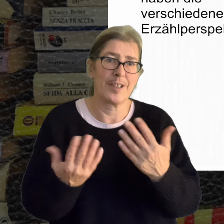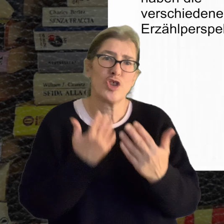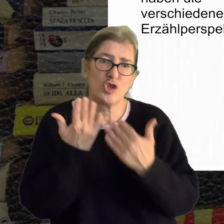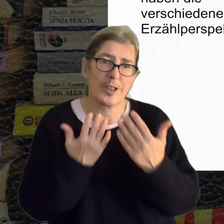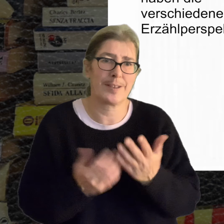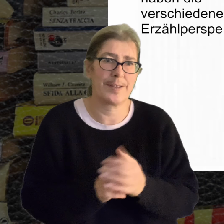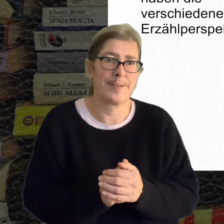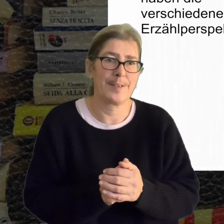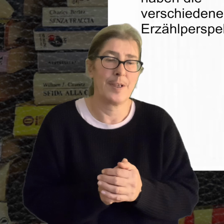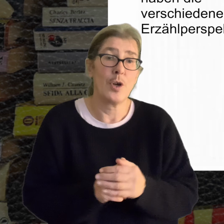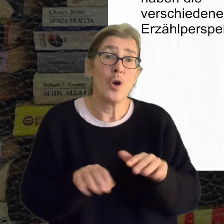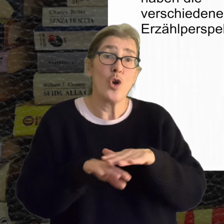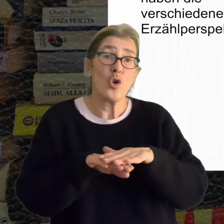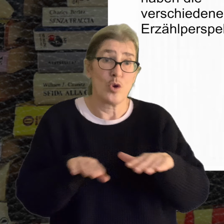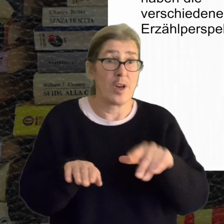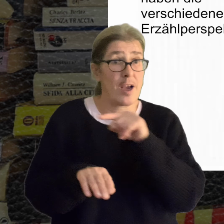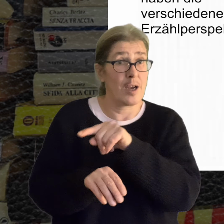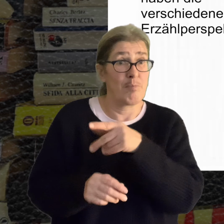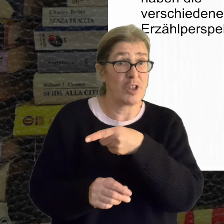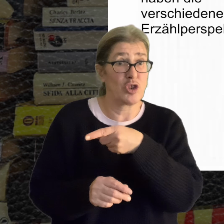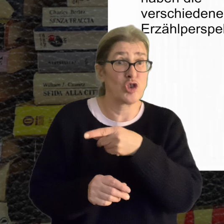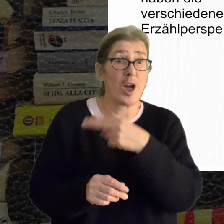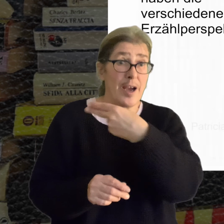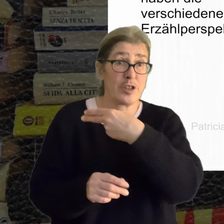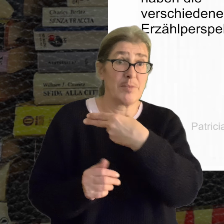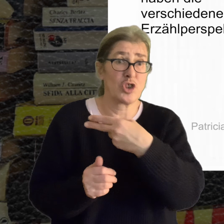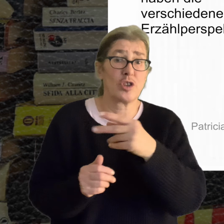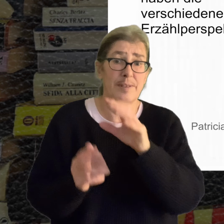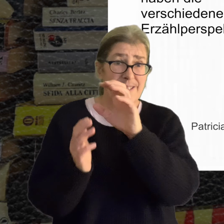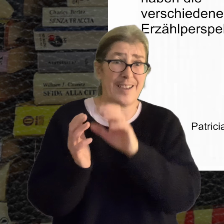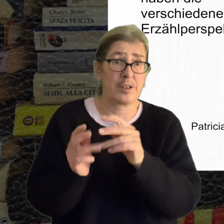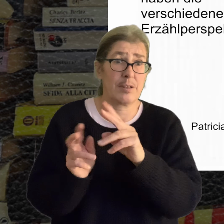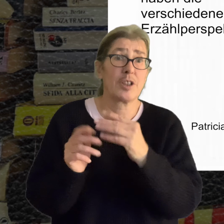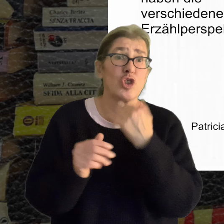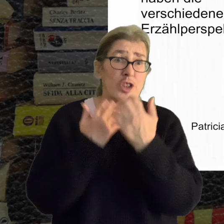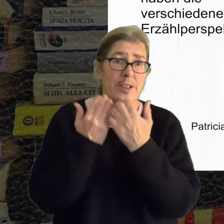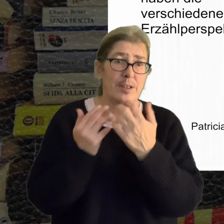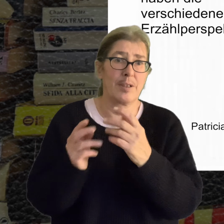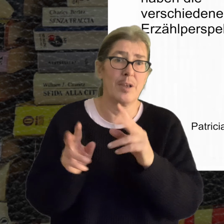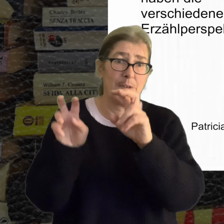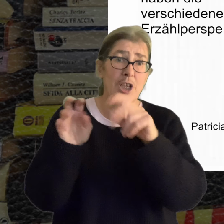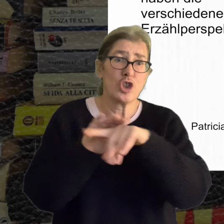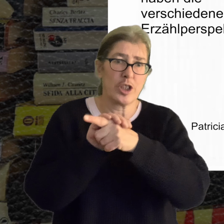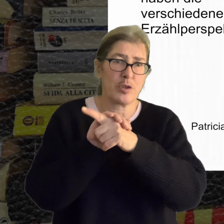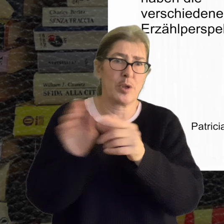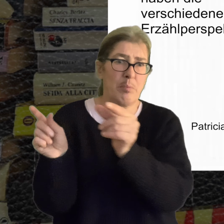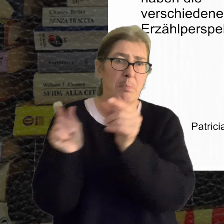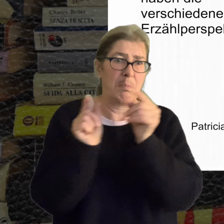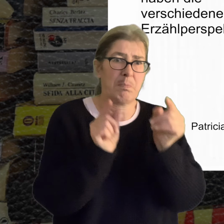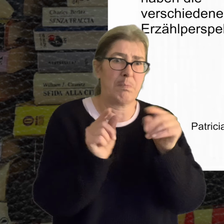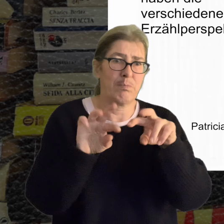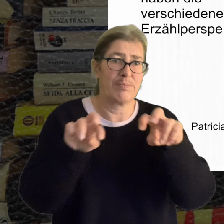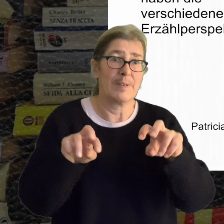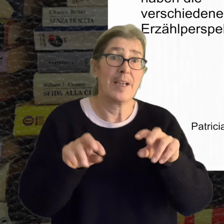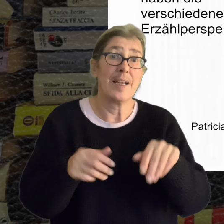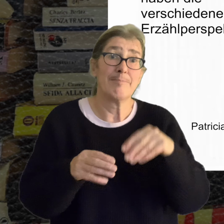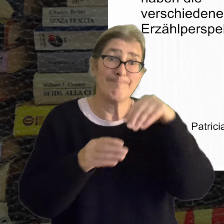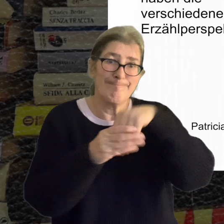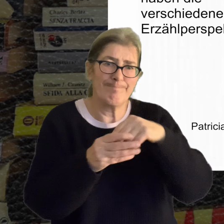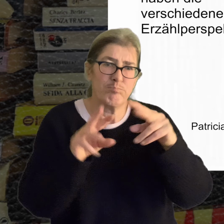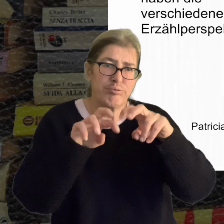als Grundlage nehme ich dafür einfach ein ganz kleinen Ausschnitt aus Patricia Highsmith Geschichte die Schildkröte es geht um